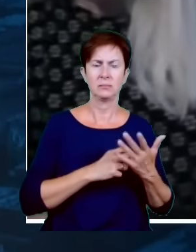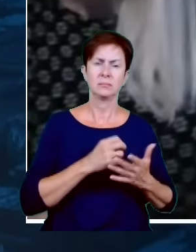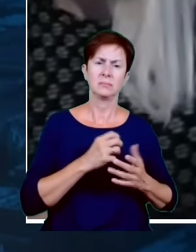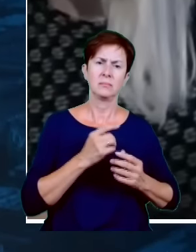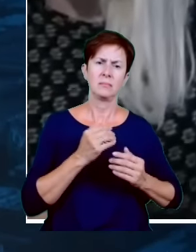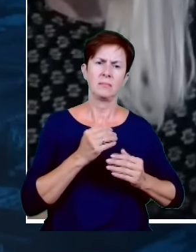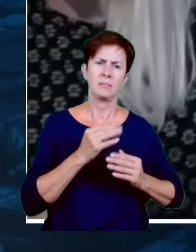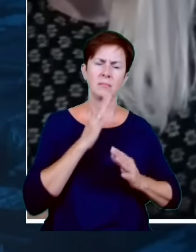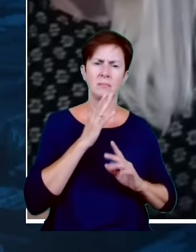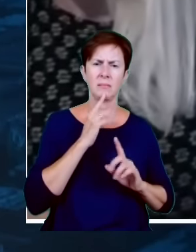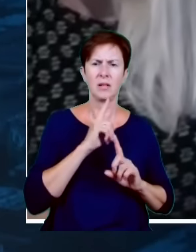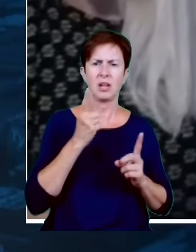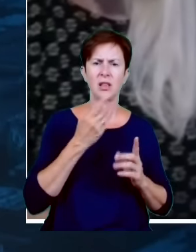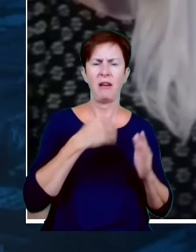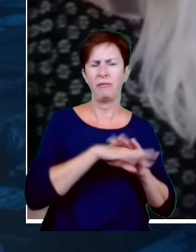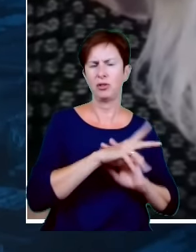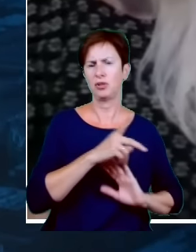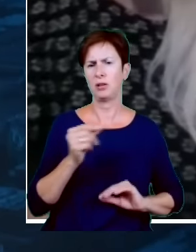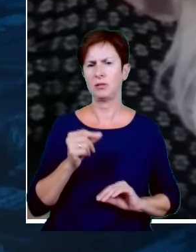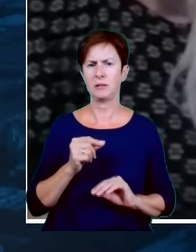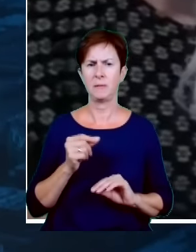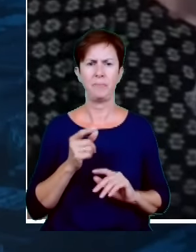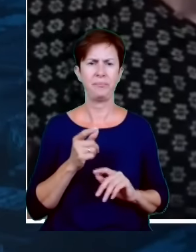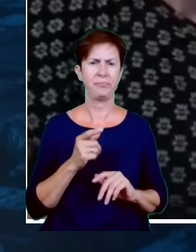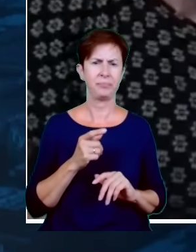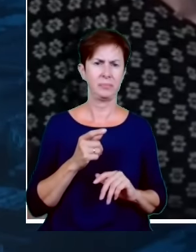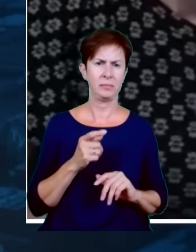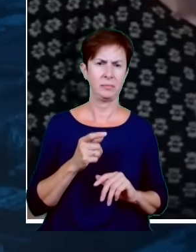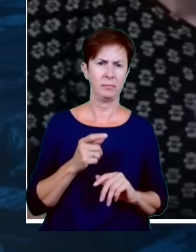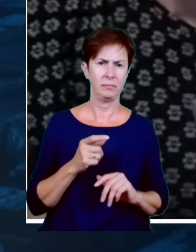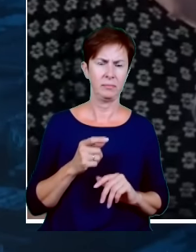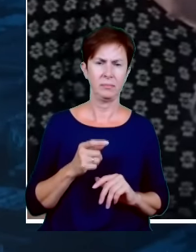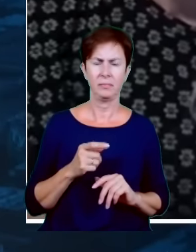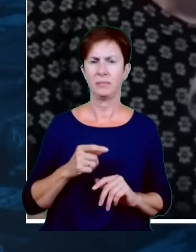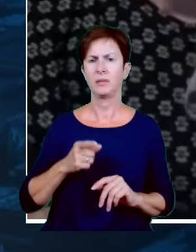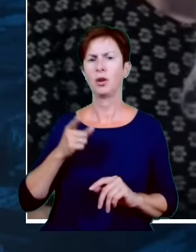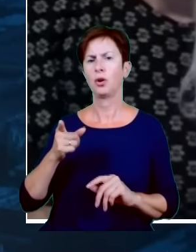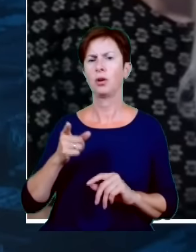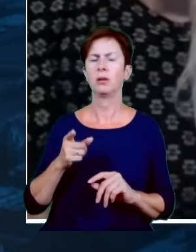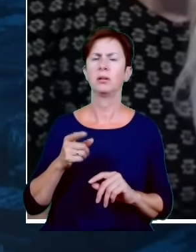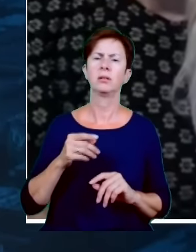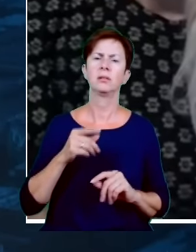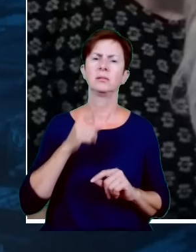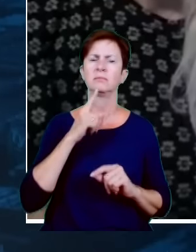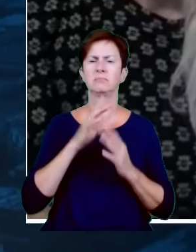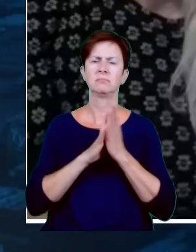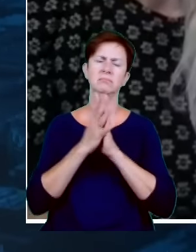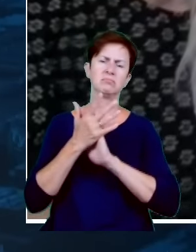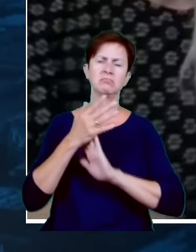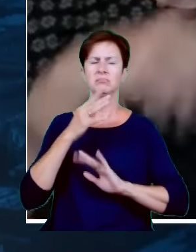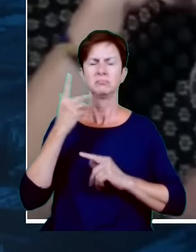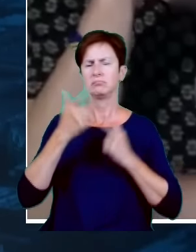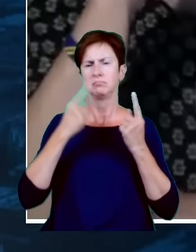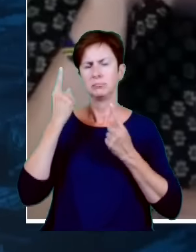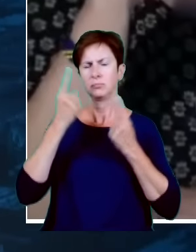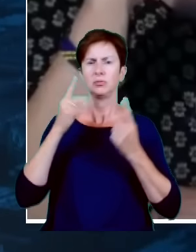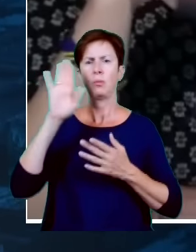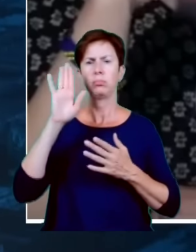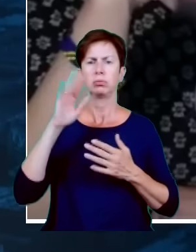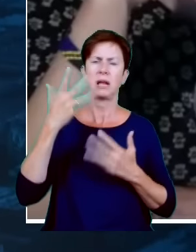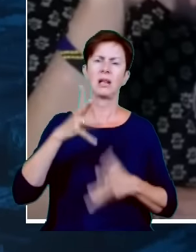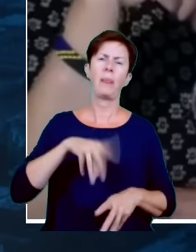więc takiego świata świata materialnego w świat metafizyczny Byśmy przeszli i zadali pytanie kiedy Bóg daje duszę